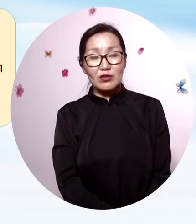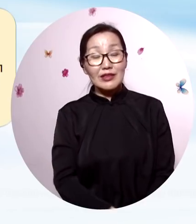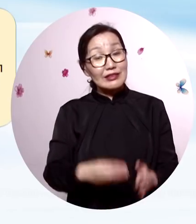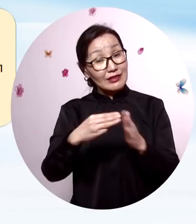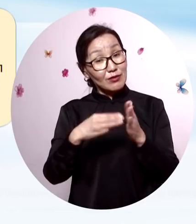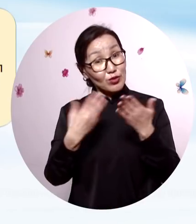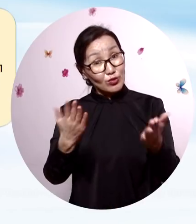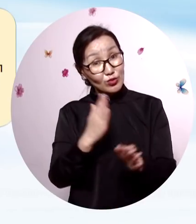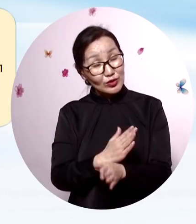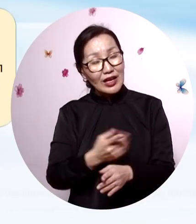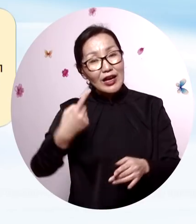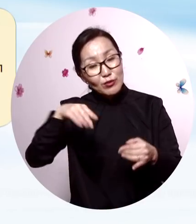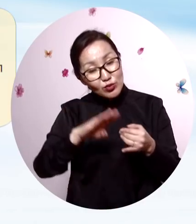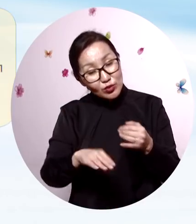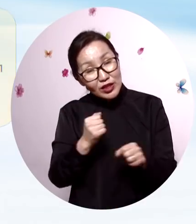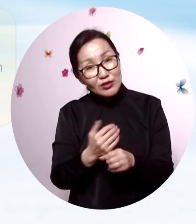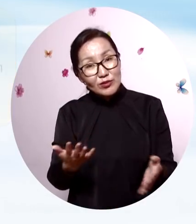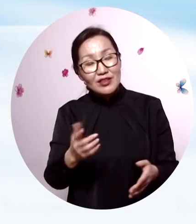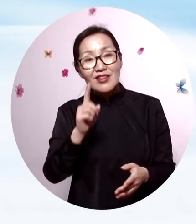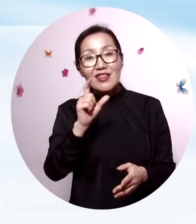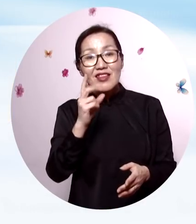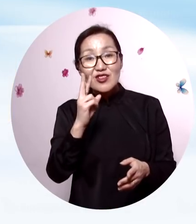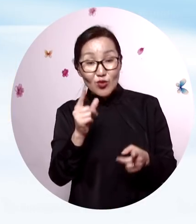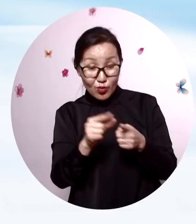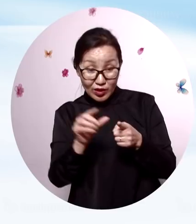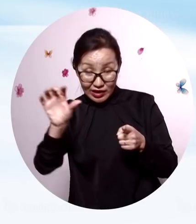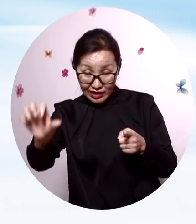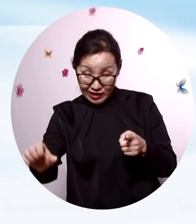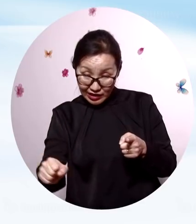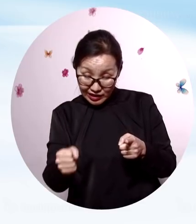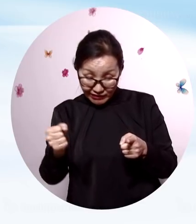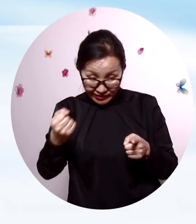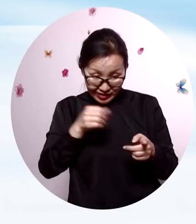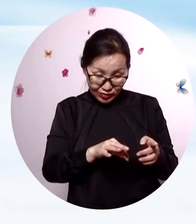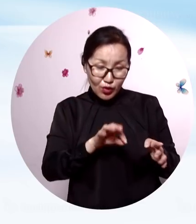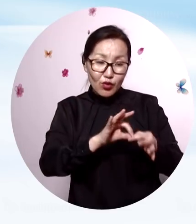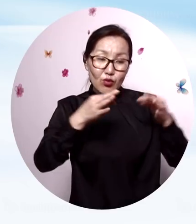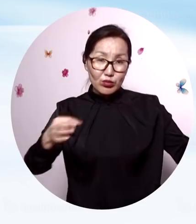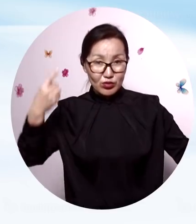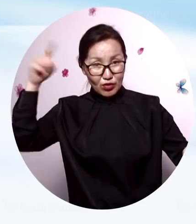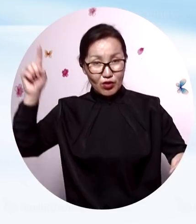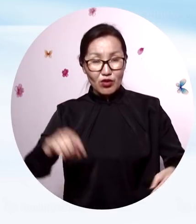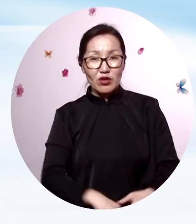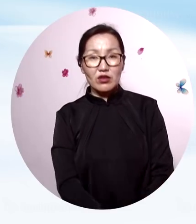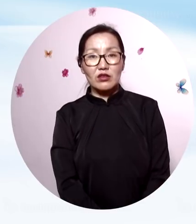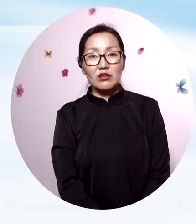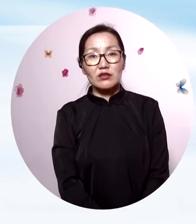За, тайлбарласан учраас хамгийн сүүлчийн ажил буюу хэл зүгөө оролцуулан өгүүлбэр зохино.